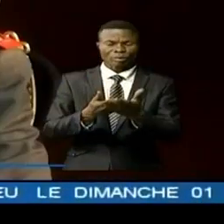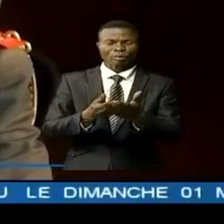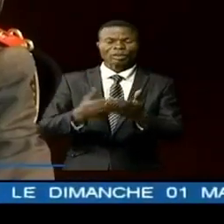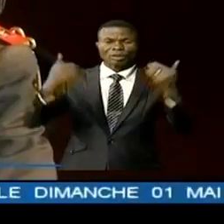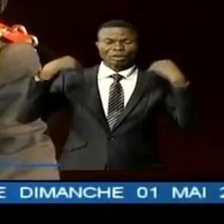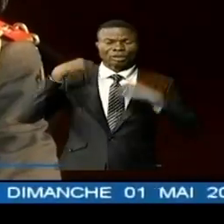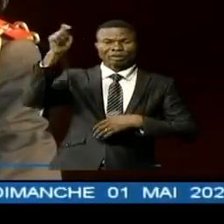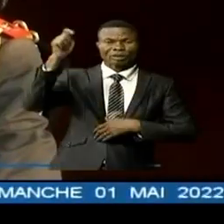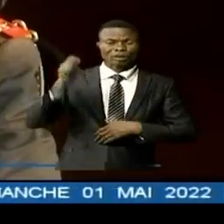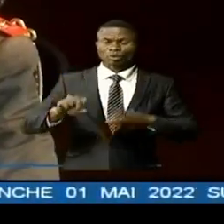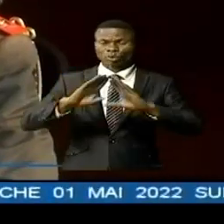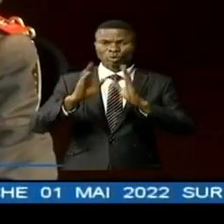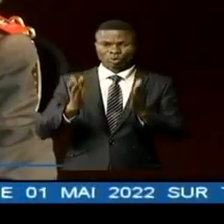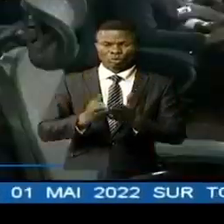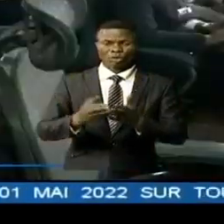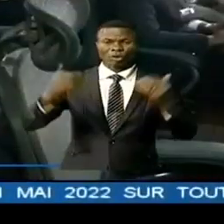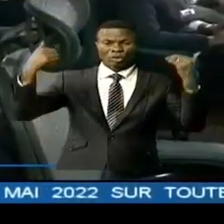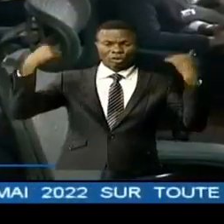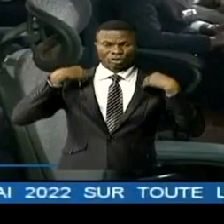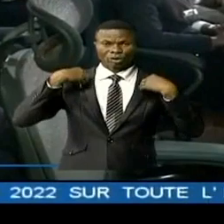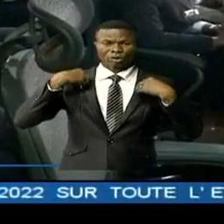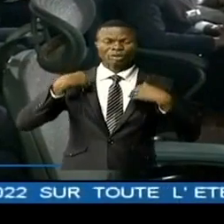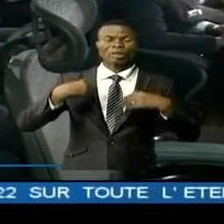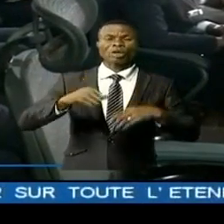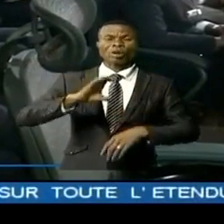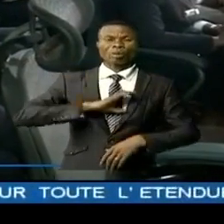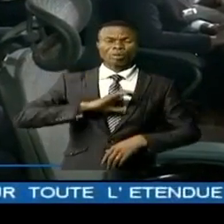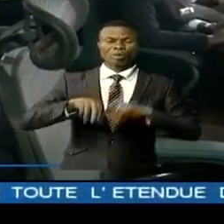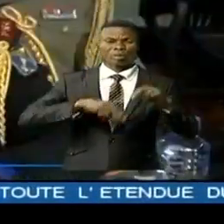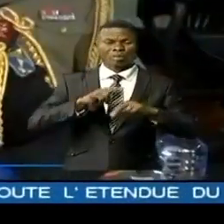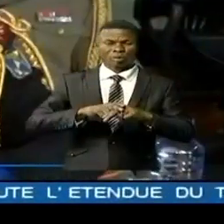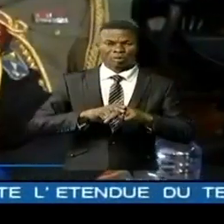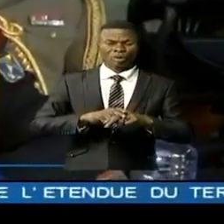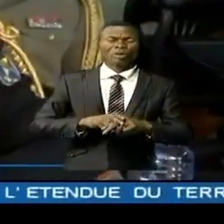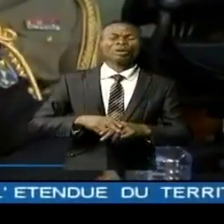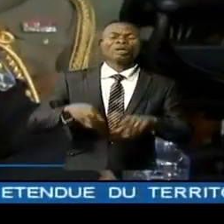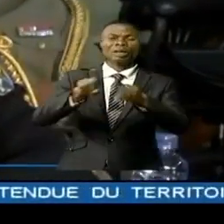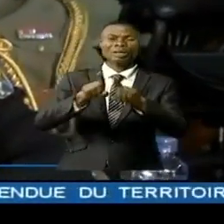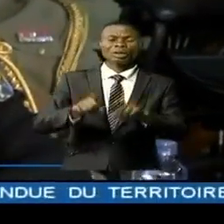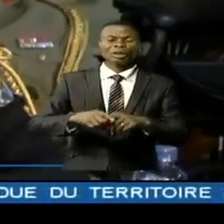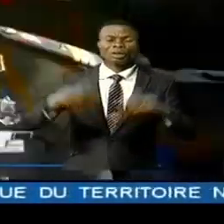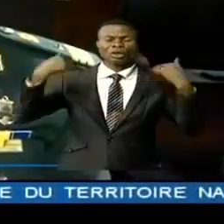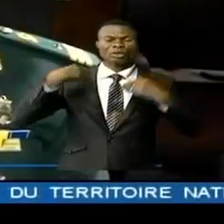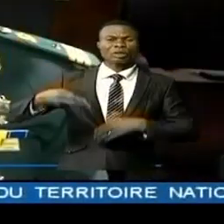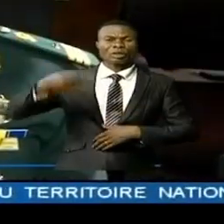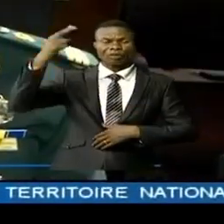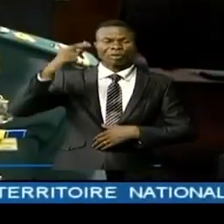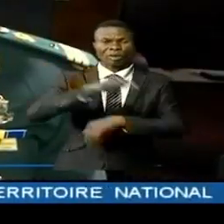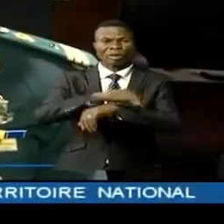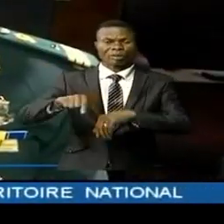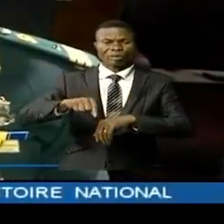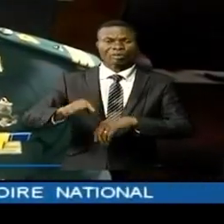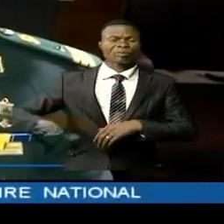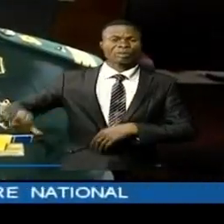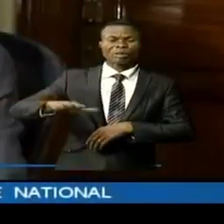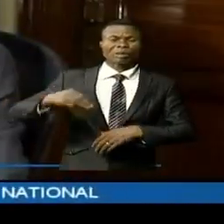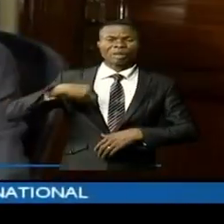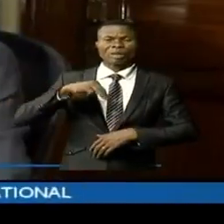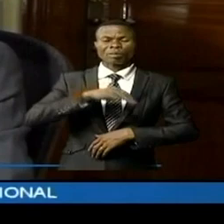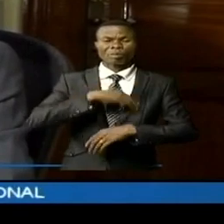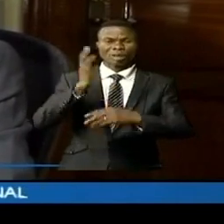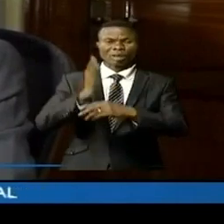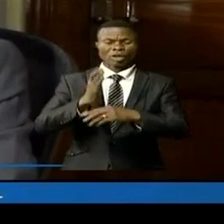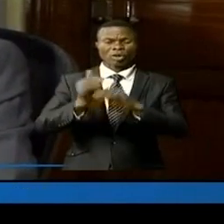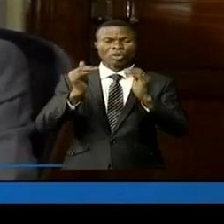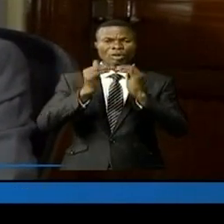des armées des commandants en chef de la police gendarmerie et hauts responsables des ministères des pays membres du conseil de